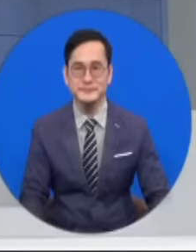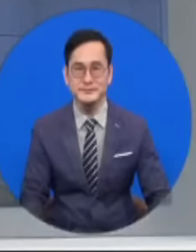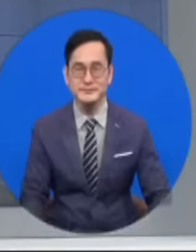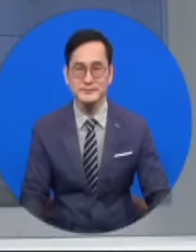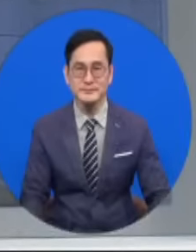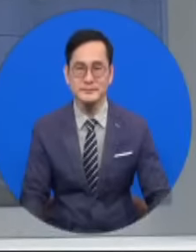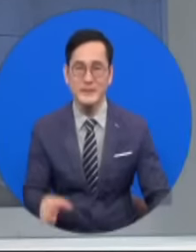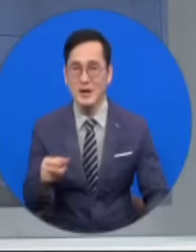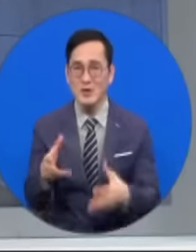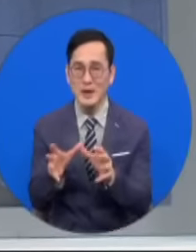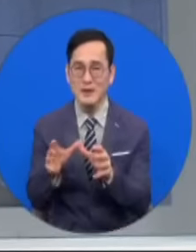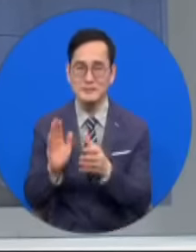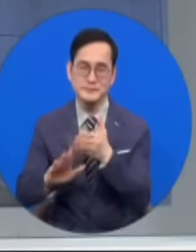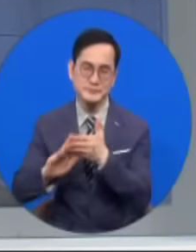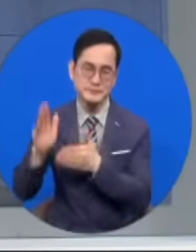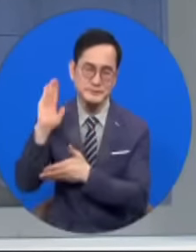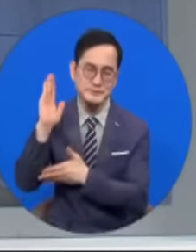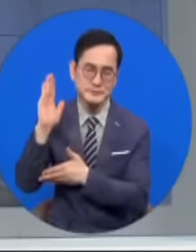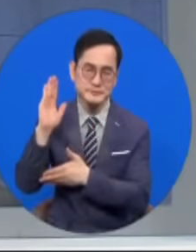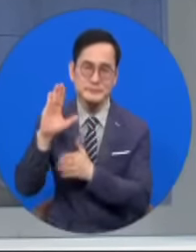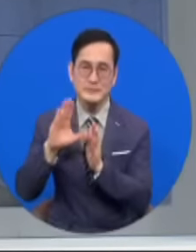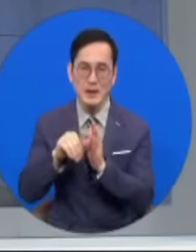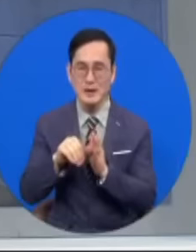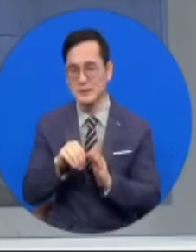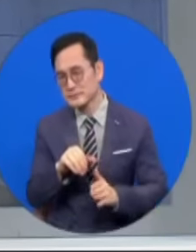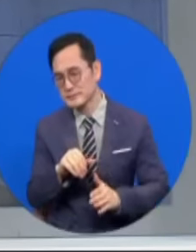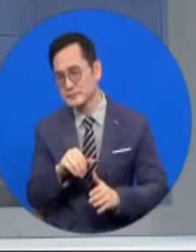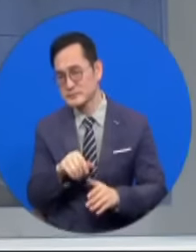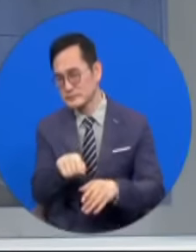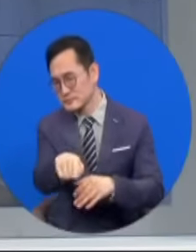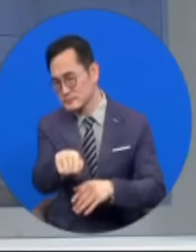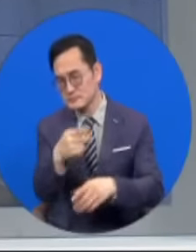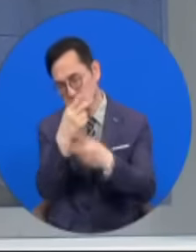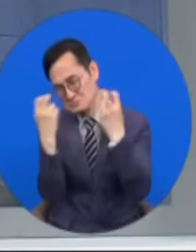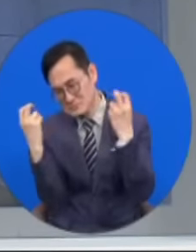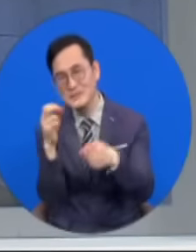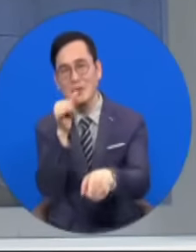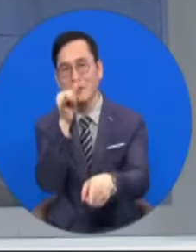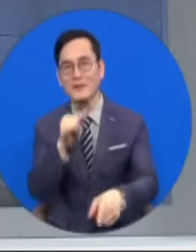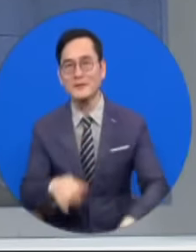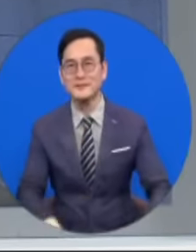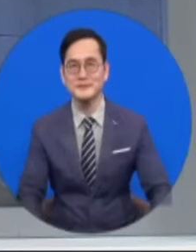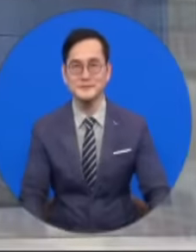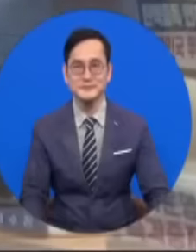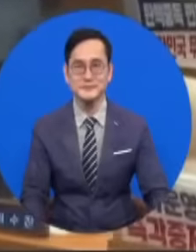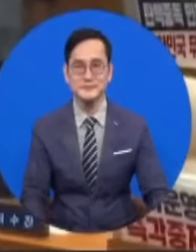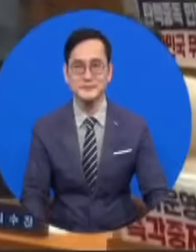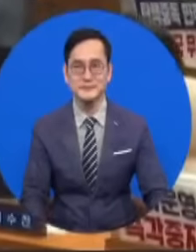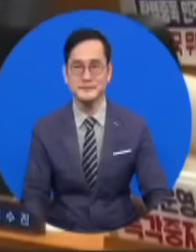필리버스터를 하는데 필리버스터 도중에 잠을 자는 여당 의원들의 모습이 포착이 돼서 논란입니다